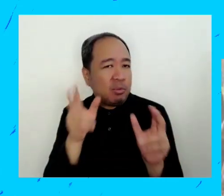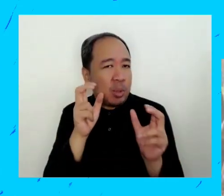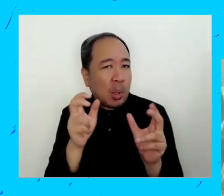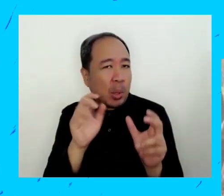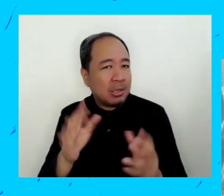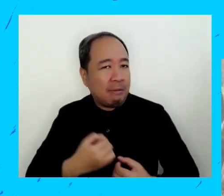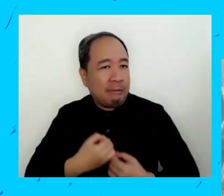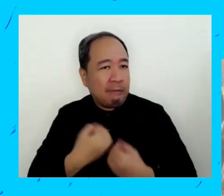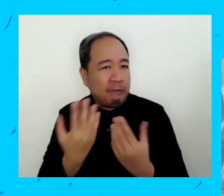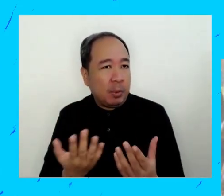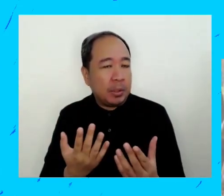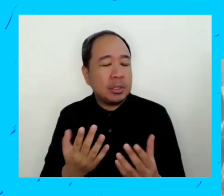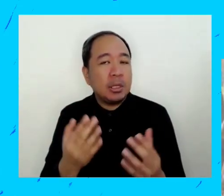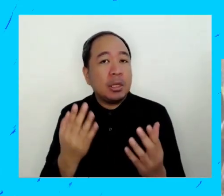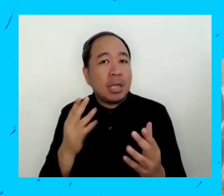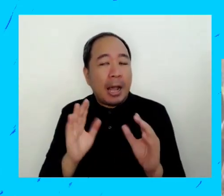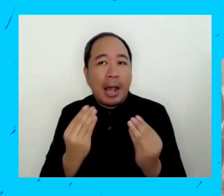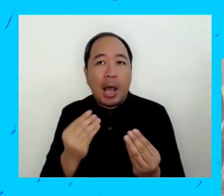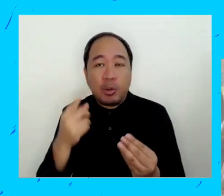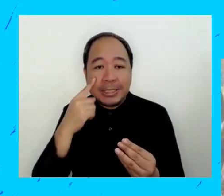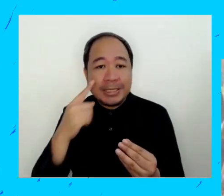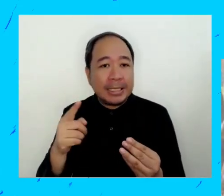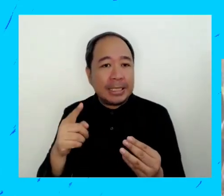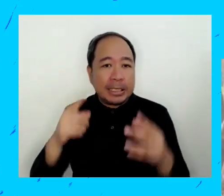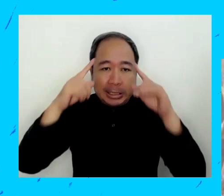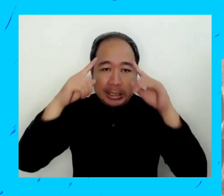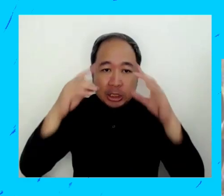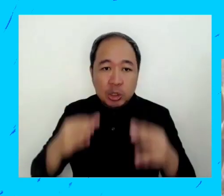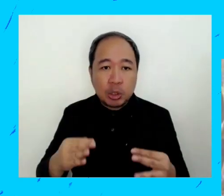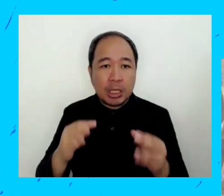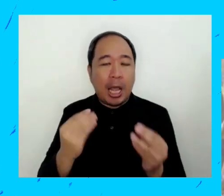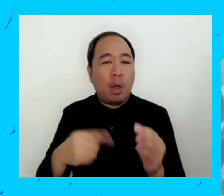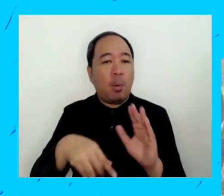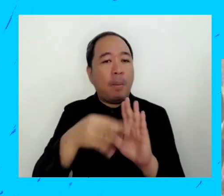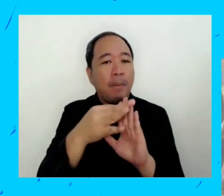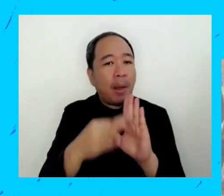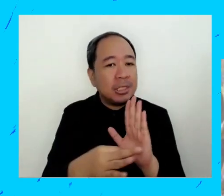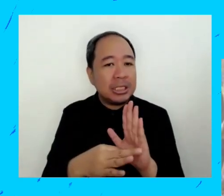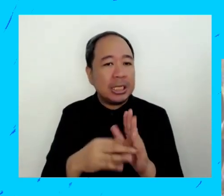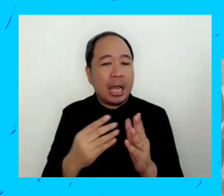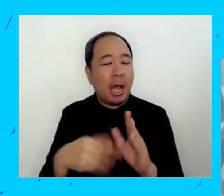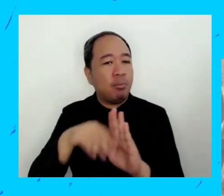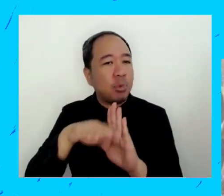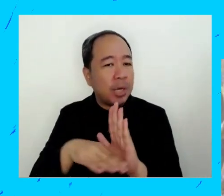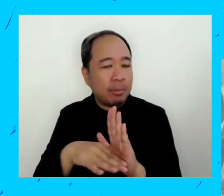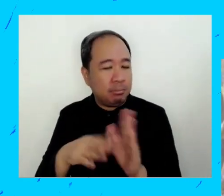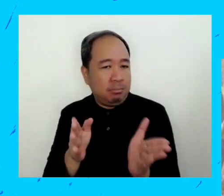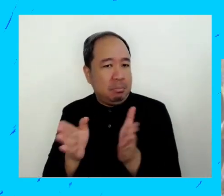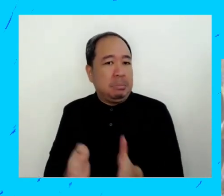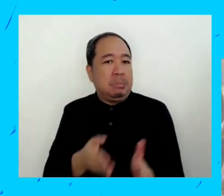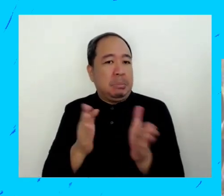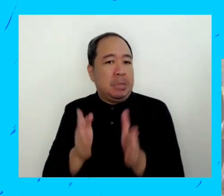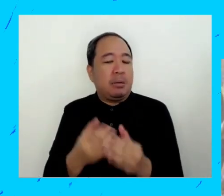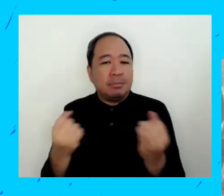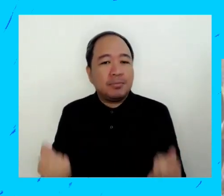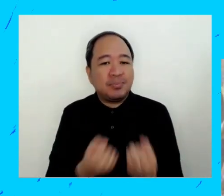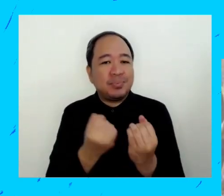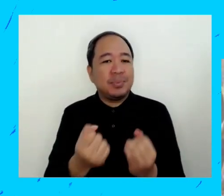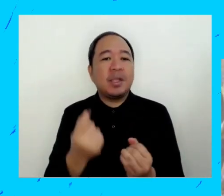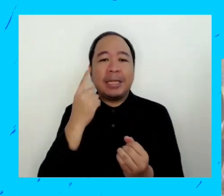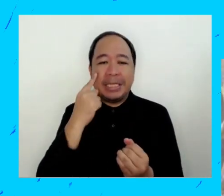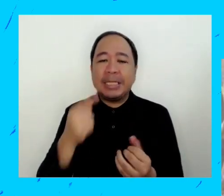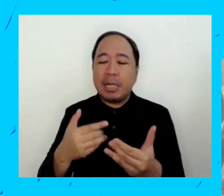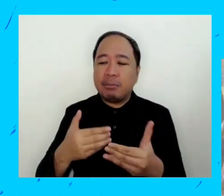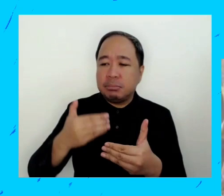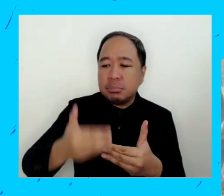pour garantir que nous sommes à l'écoute des jeunes et que nous puissions donc adapter les programmes.